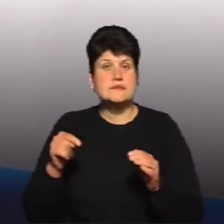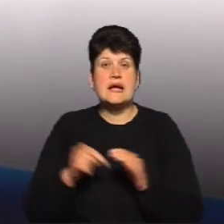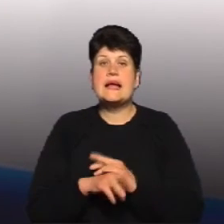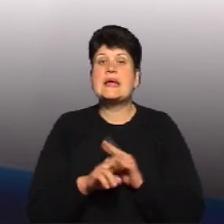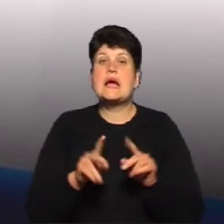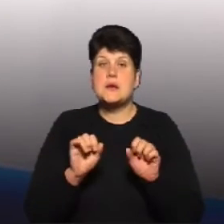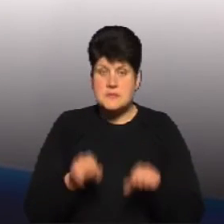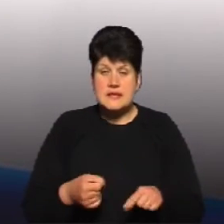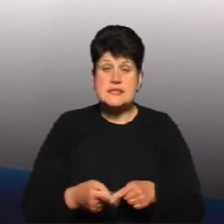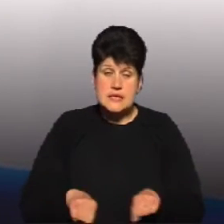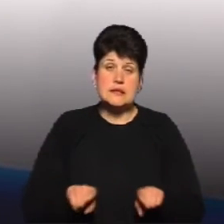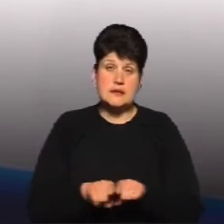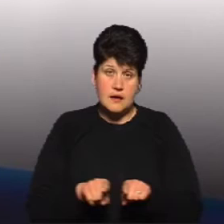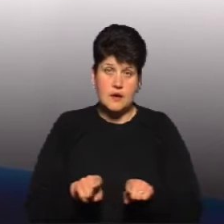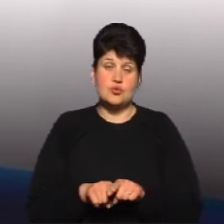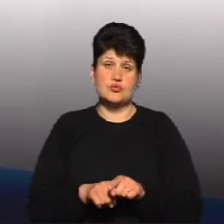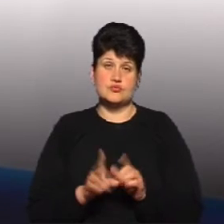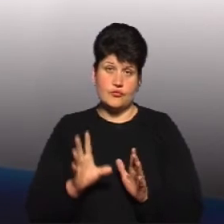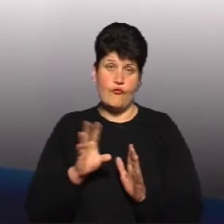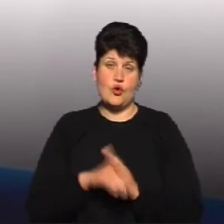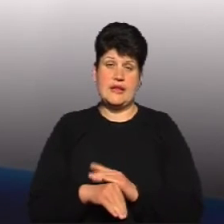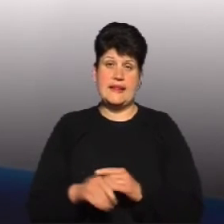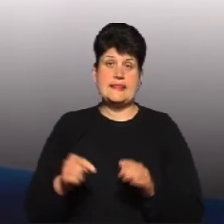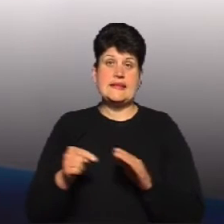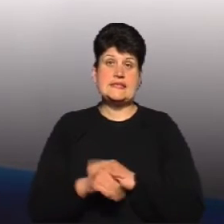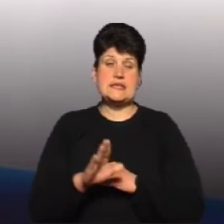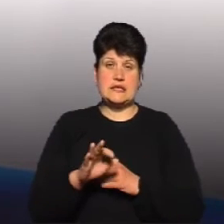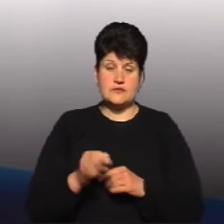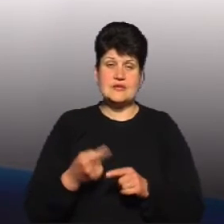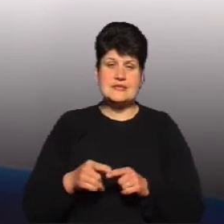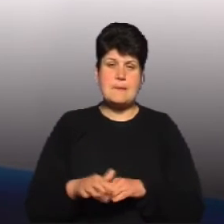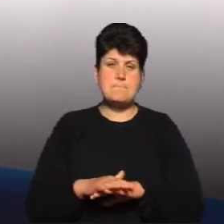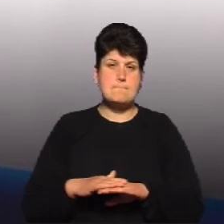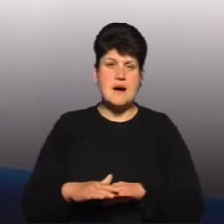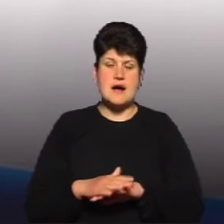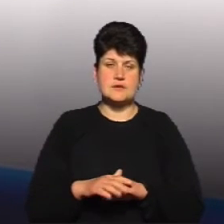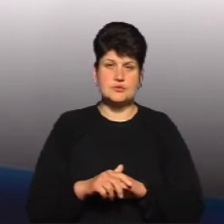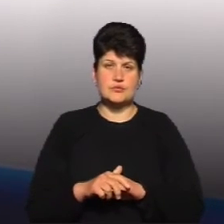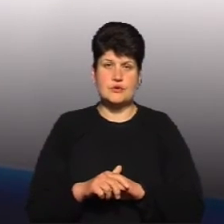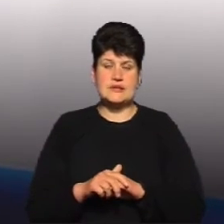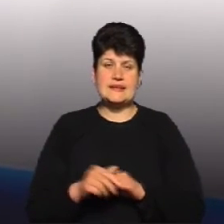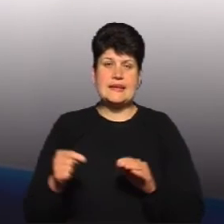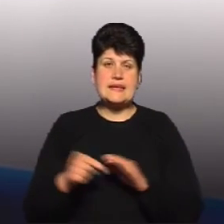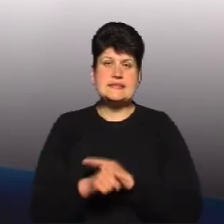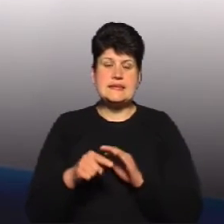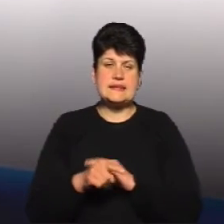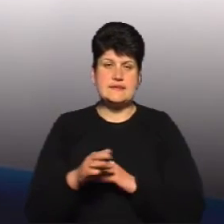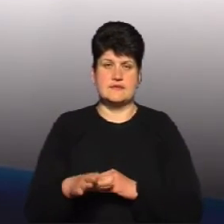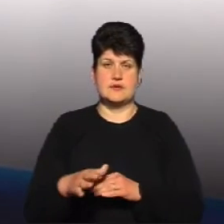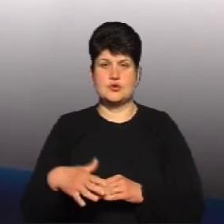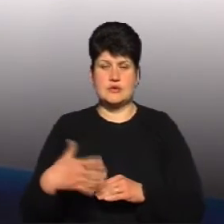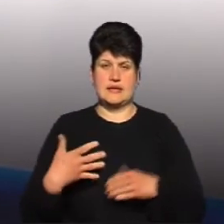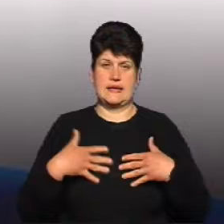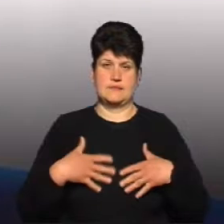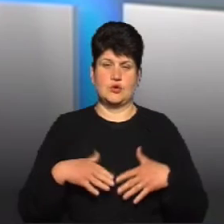теж точніше зараховували до дезертирства. Таких масових методів дезертирства з боку кримсько-татарських